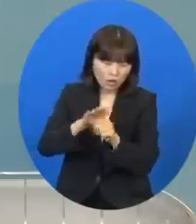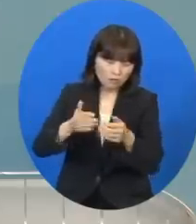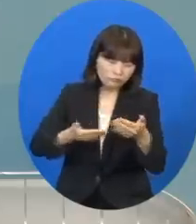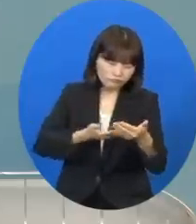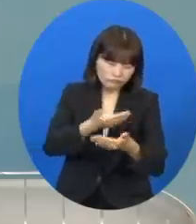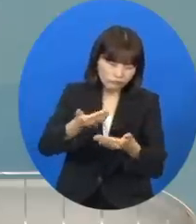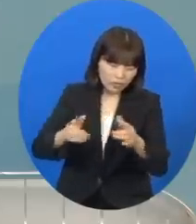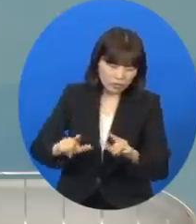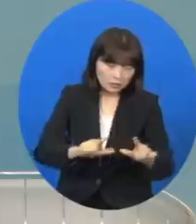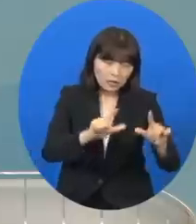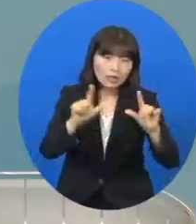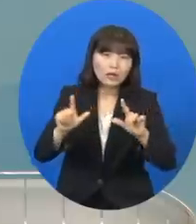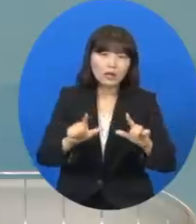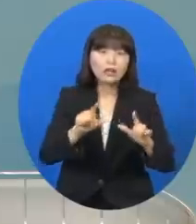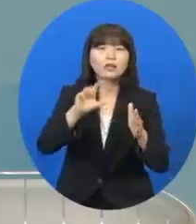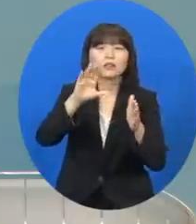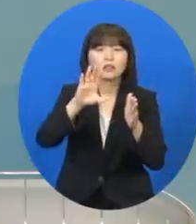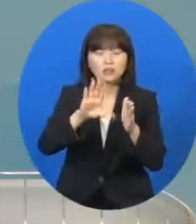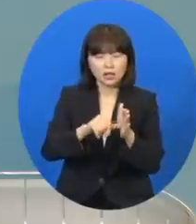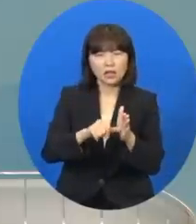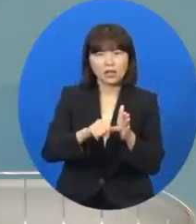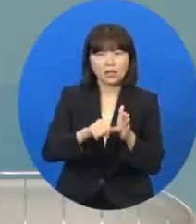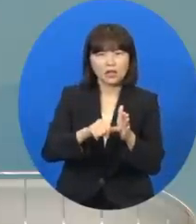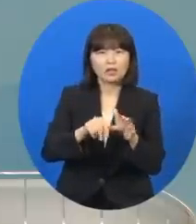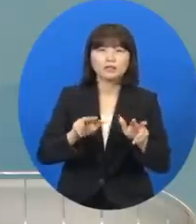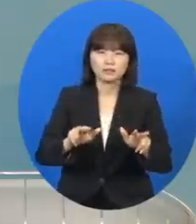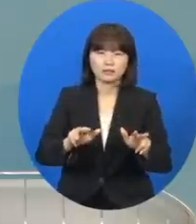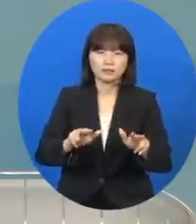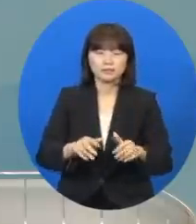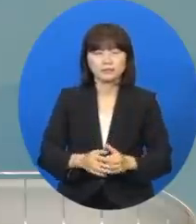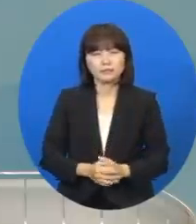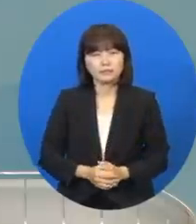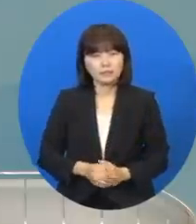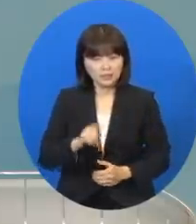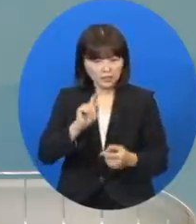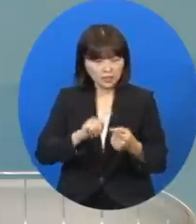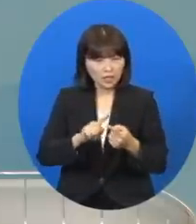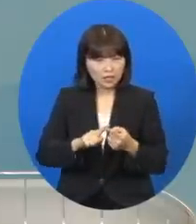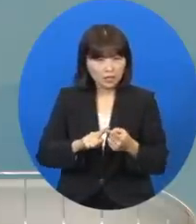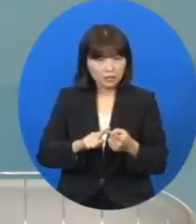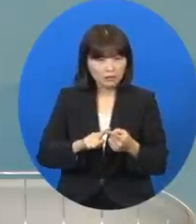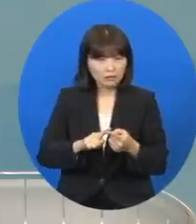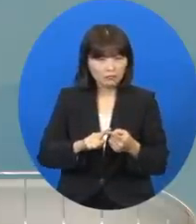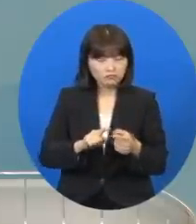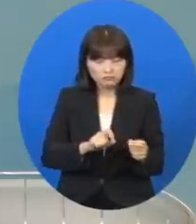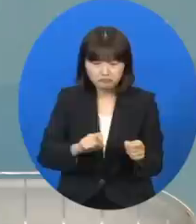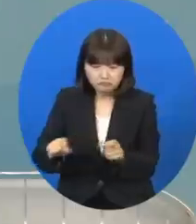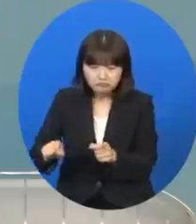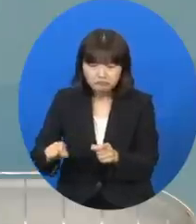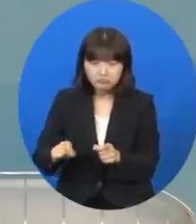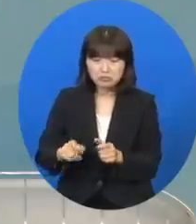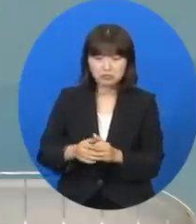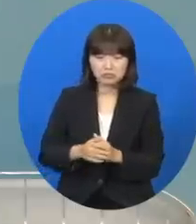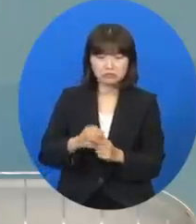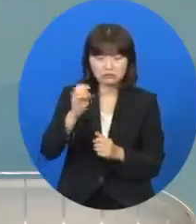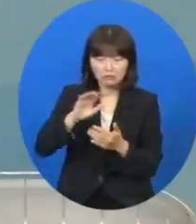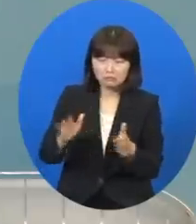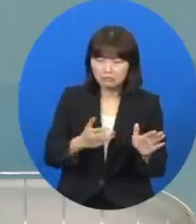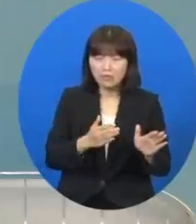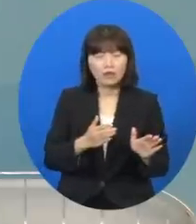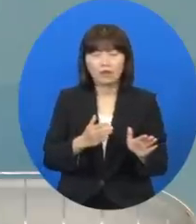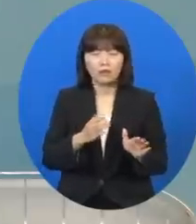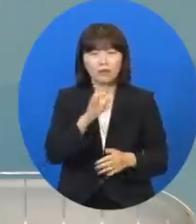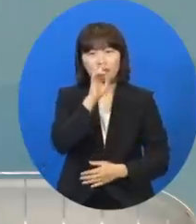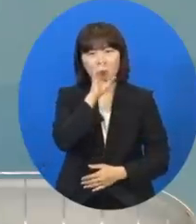할 그때가 된 거예요. 이거 절대로 뒤로 미루거나 적당하게 넘길 문제가